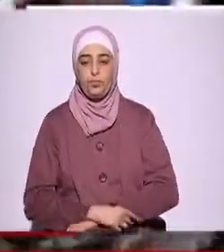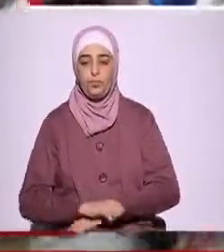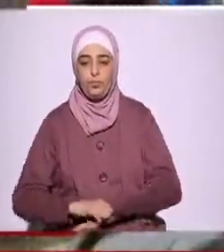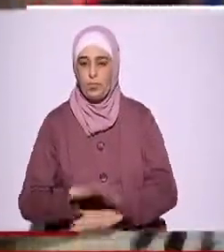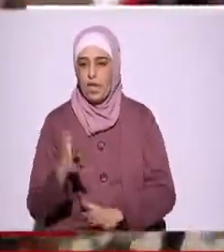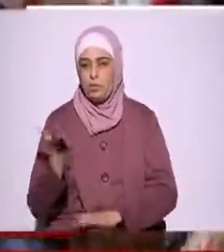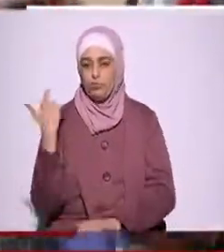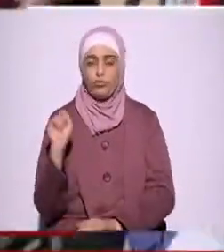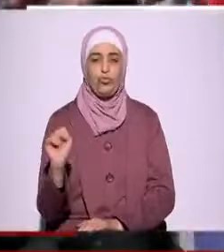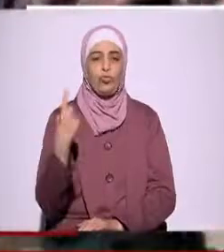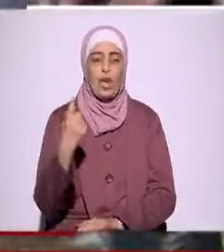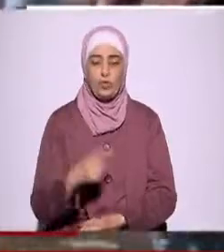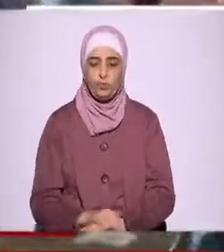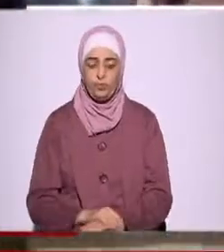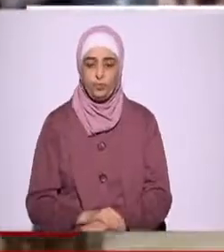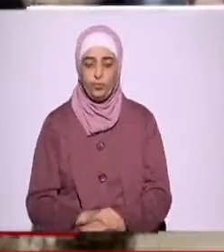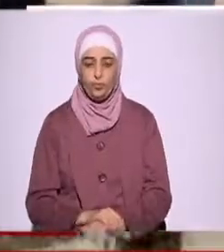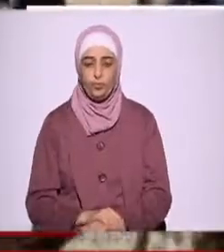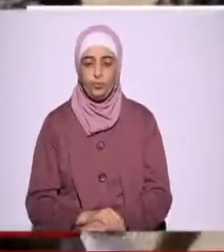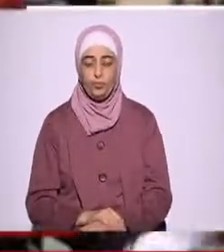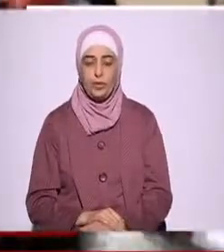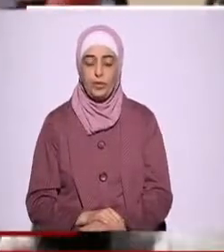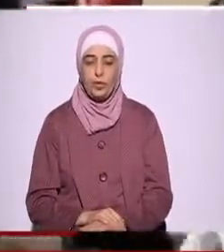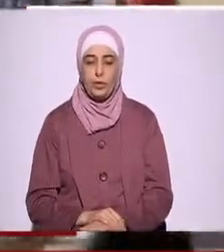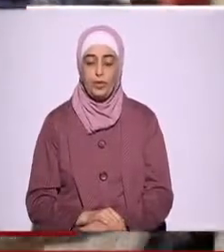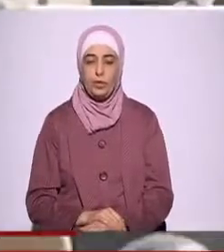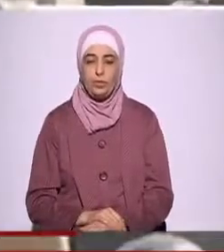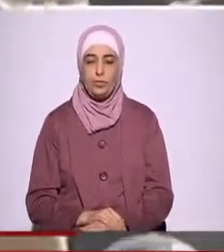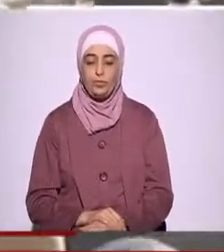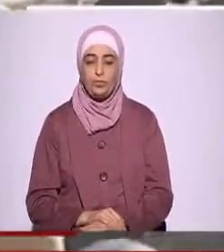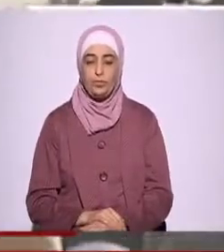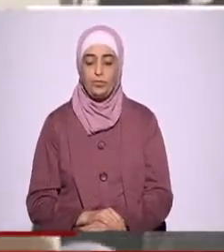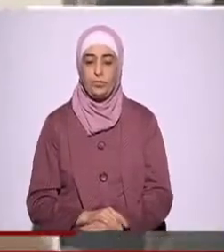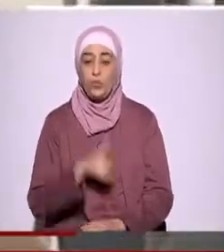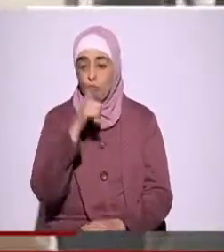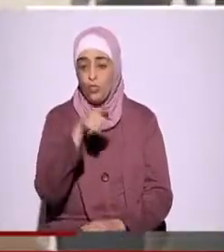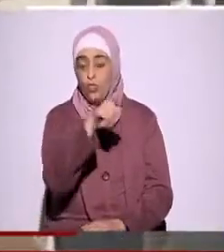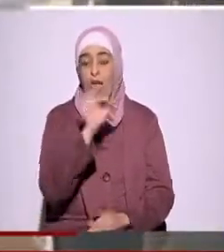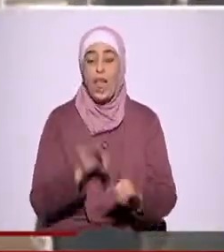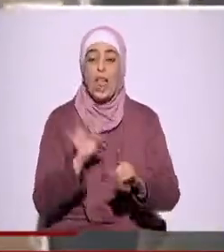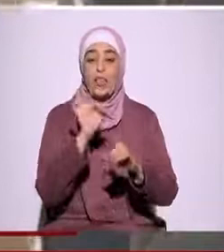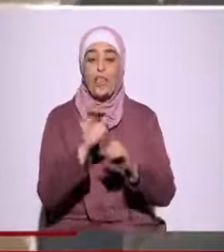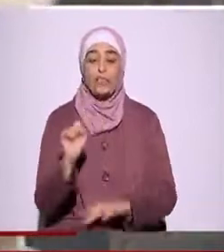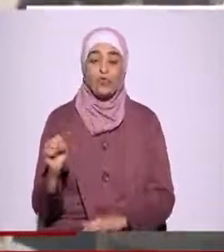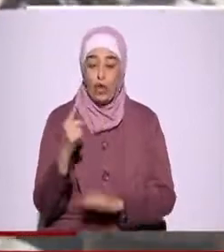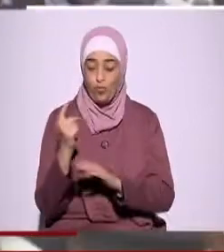يعني الآن يوجد جدول للخروج لكل شهر يناير، وكذلك